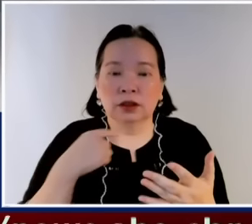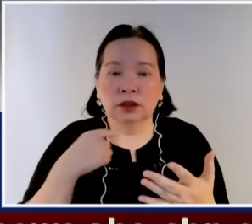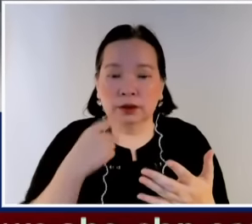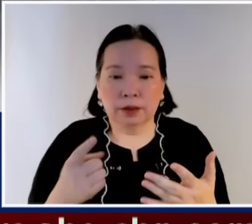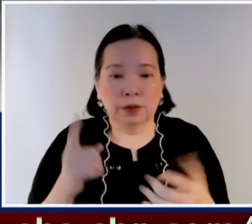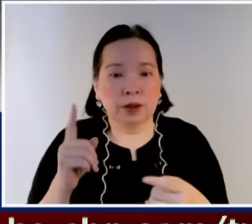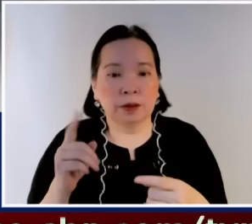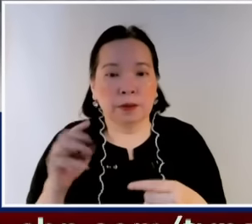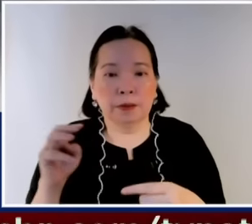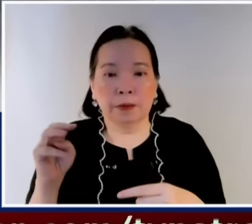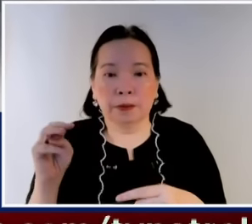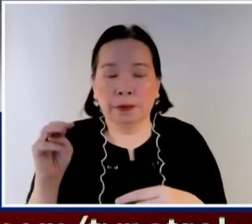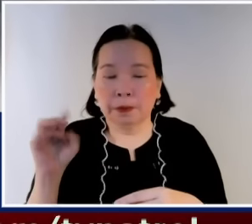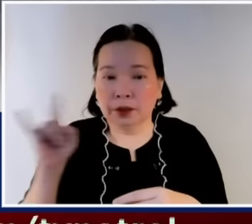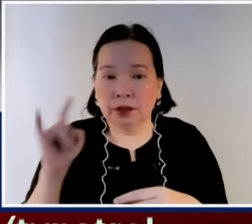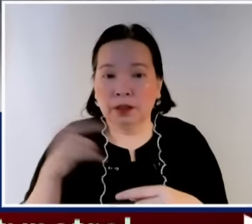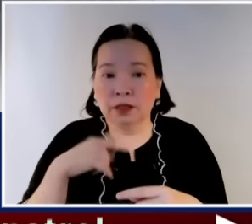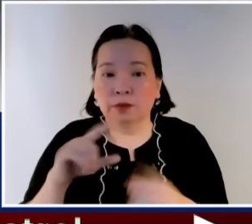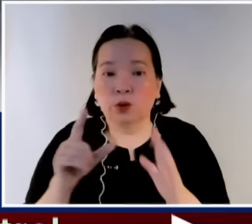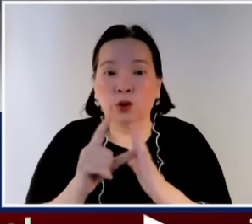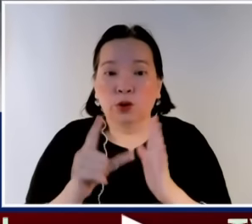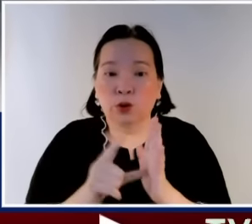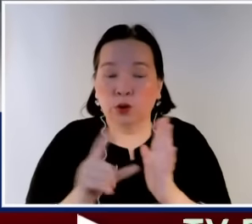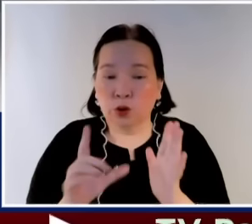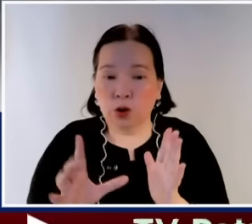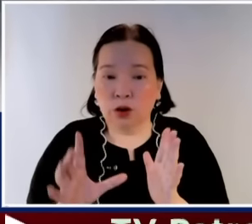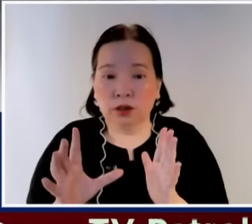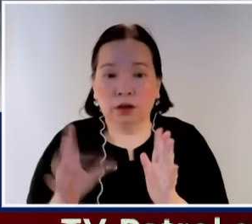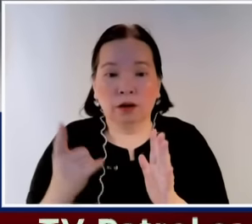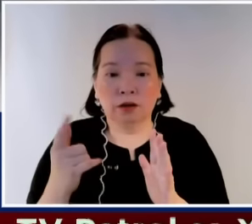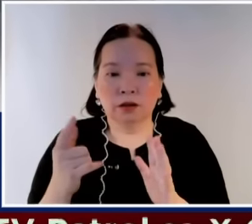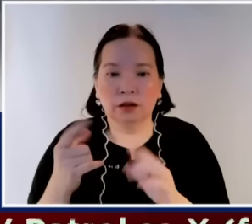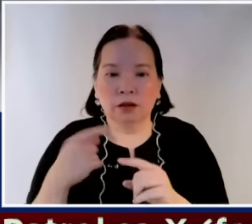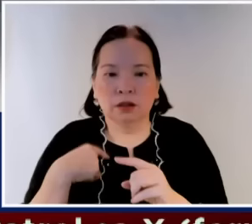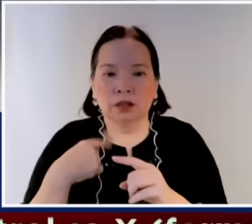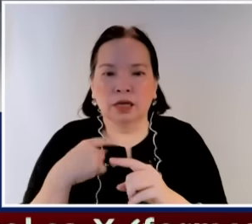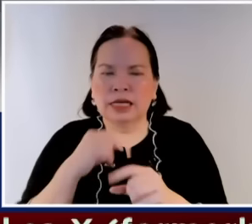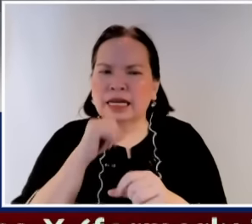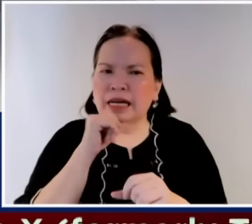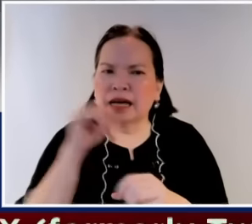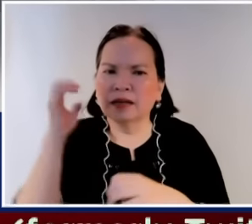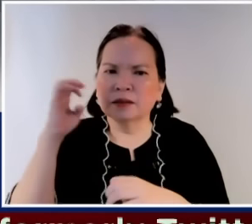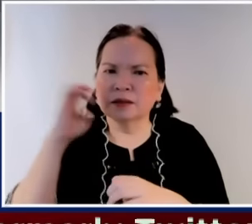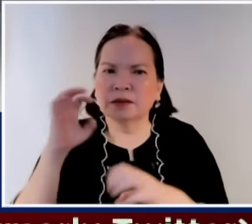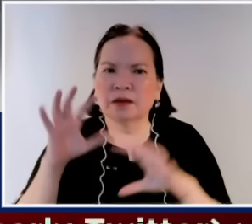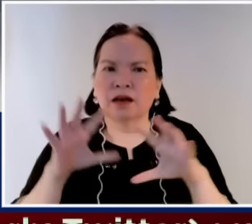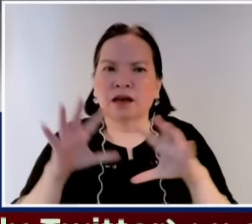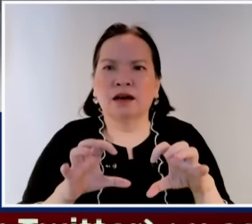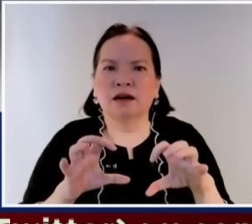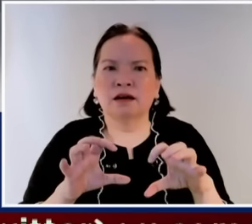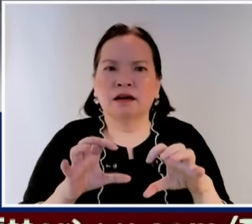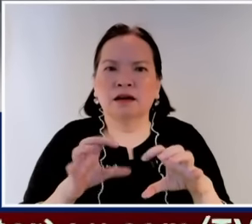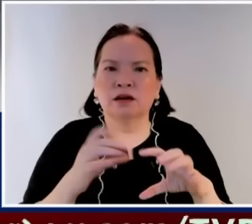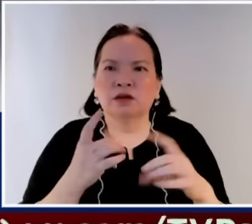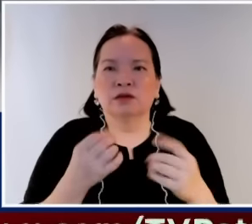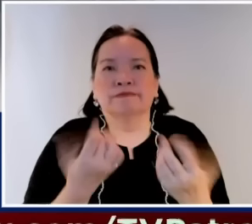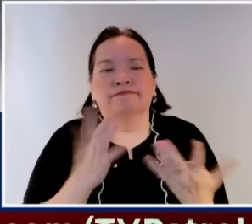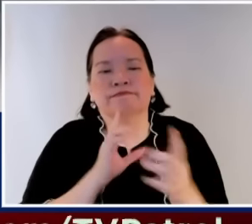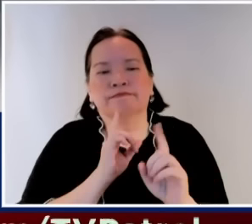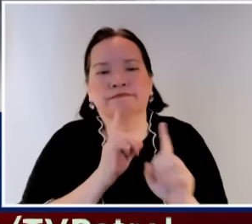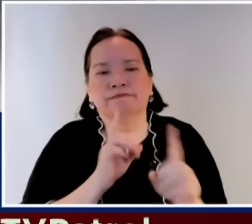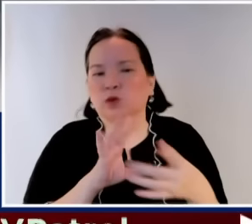ng abogado ni Pastor Quiboloy at ng KOJC na hindi nila inasahan ang freeze order at hindi muna sila magkukomento